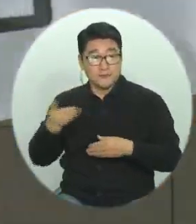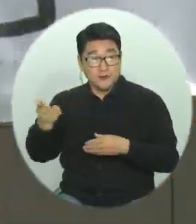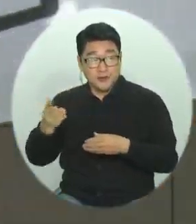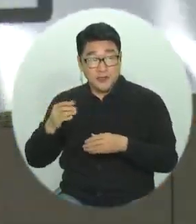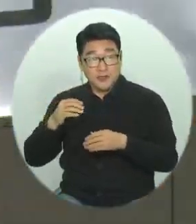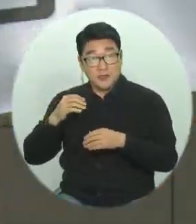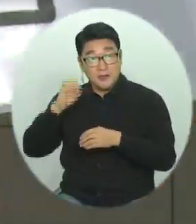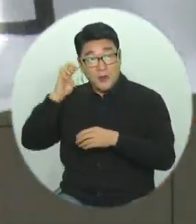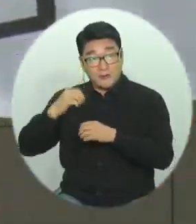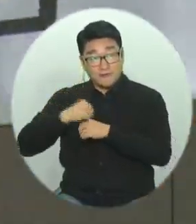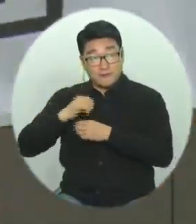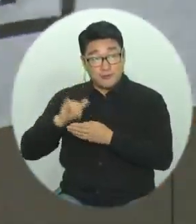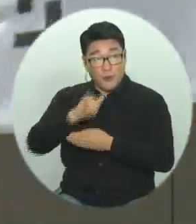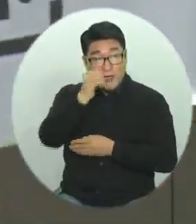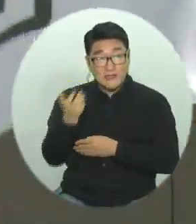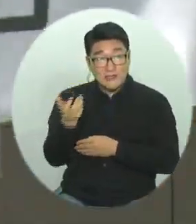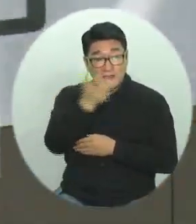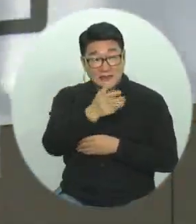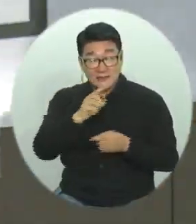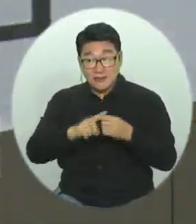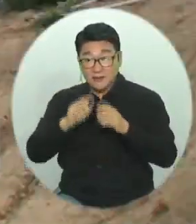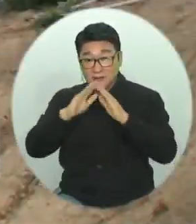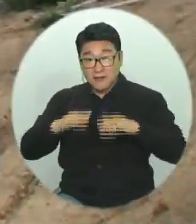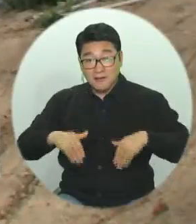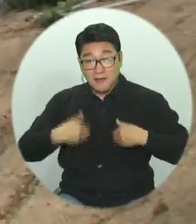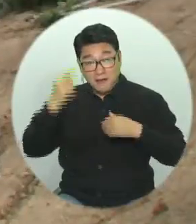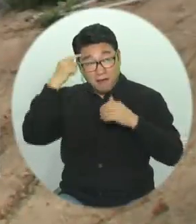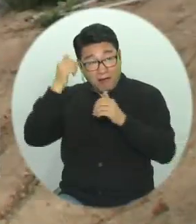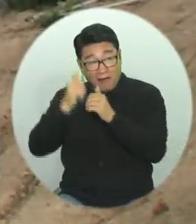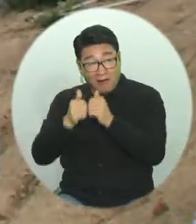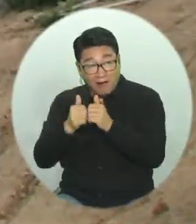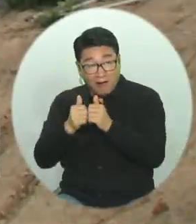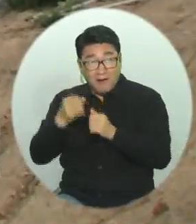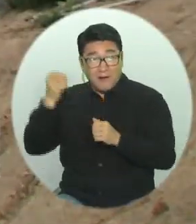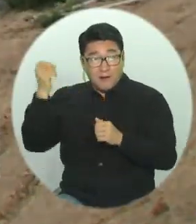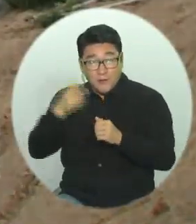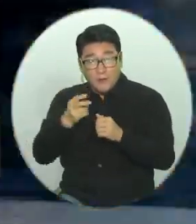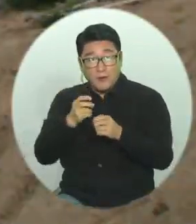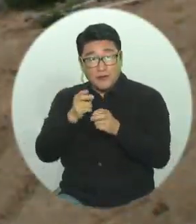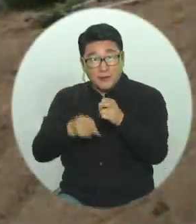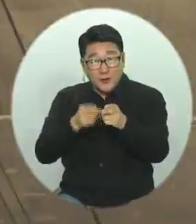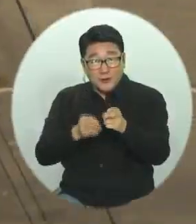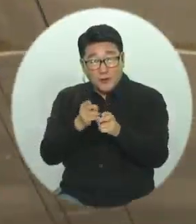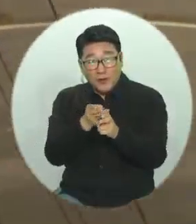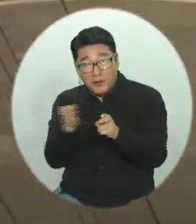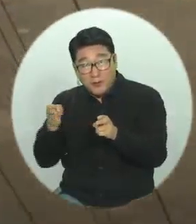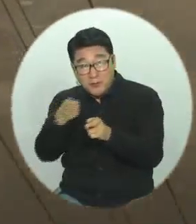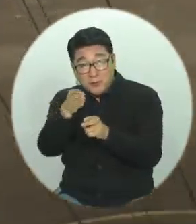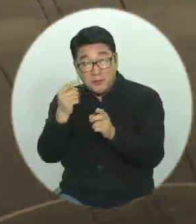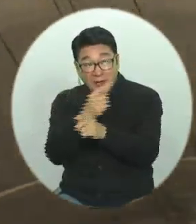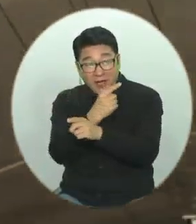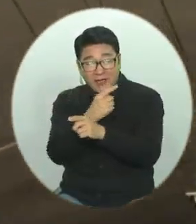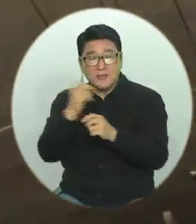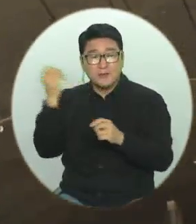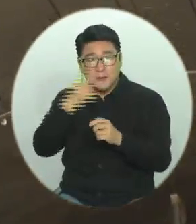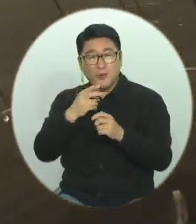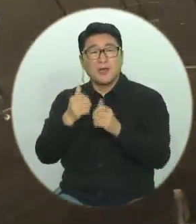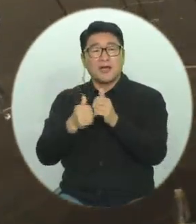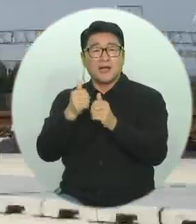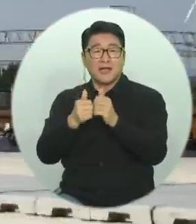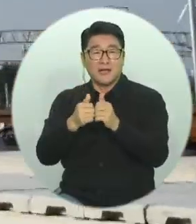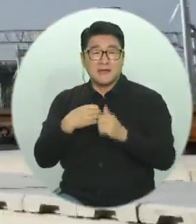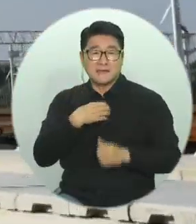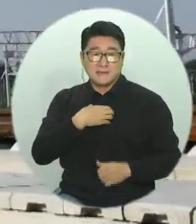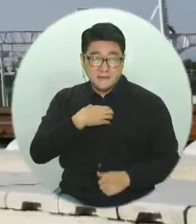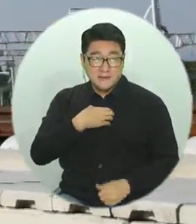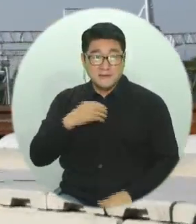이전을 두고 접점을 찾지 못하고 있는 광주시와 전라남도가 광역철도 노선 변경이라는 새로운 문제로 갈등을 키워가고 있어 우려됩니다